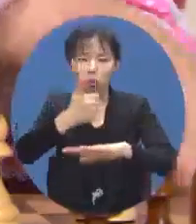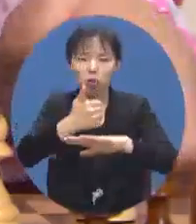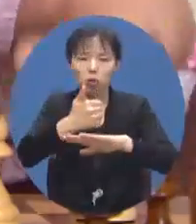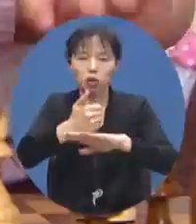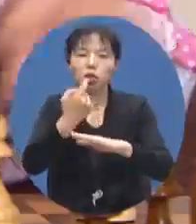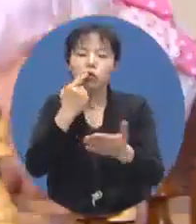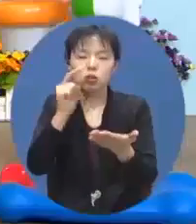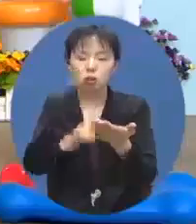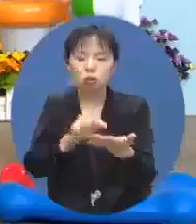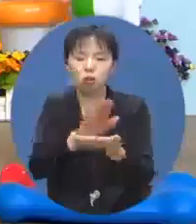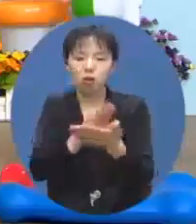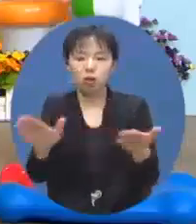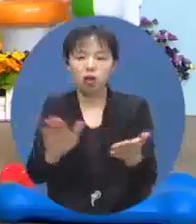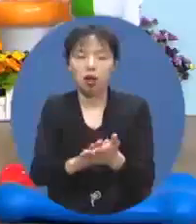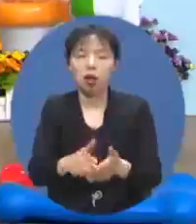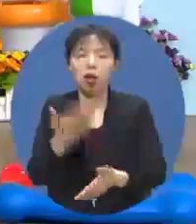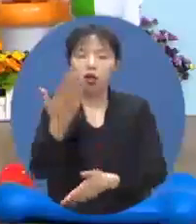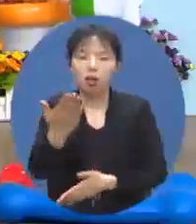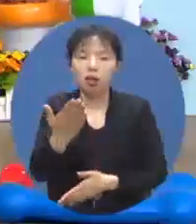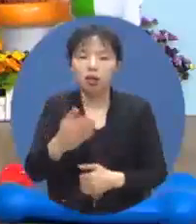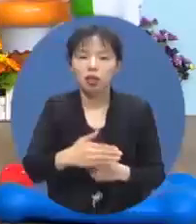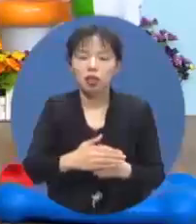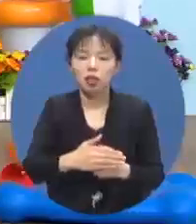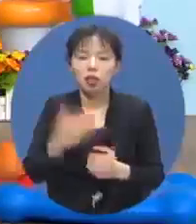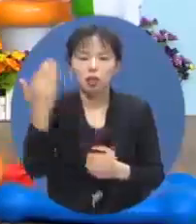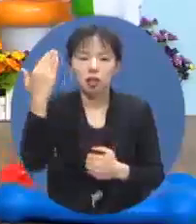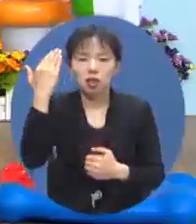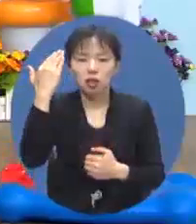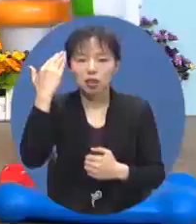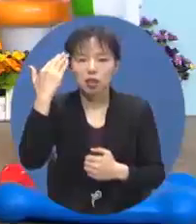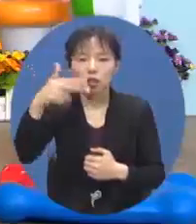가능성이 높습니다. 당신의 재능을 체크해보세요.